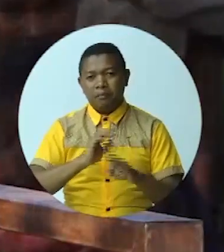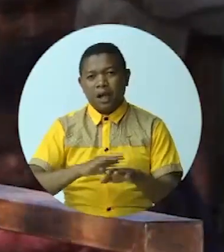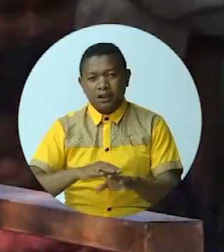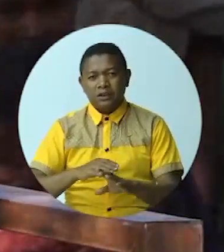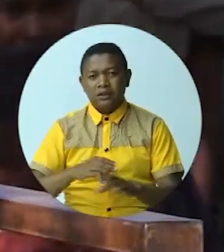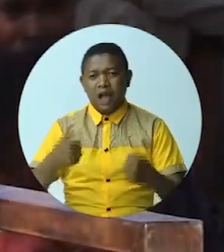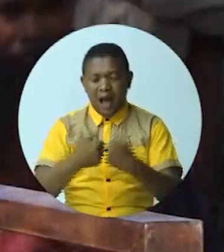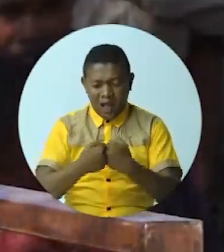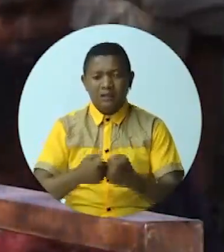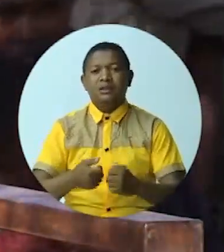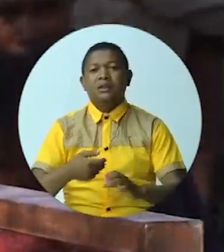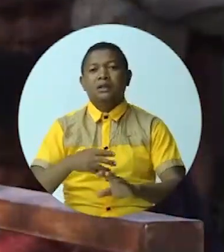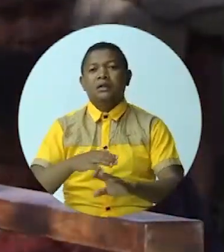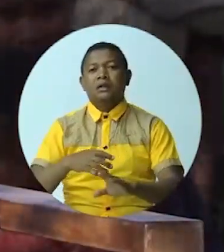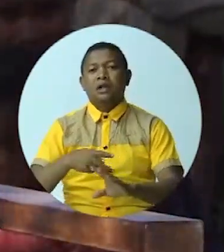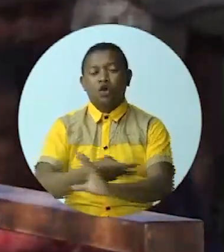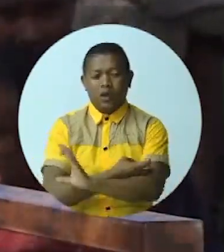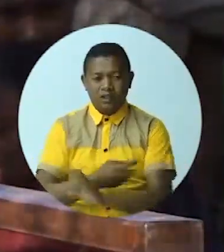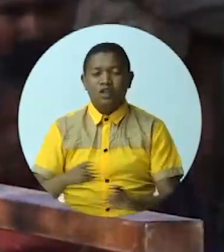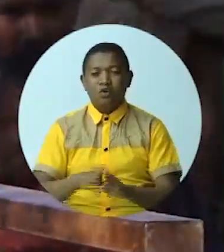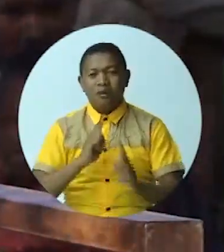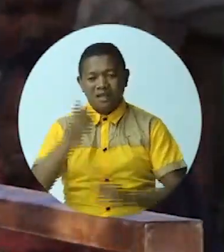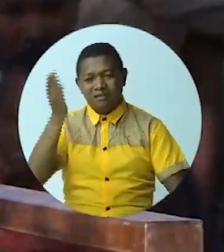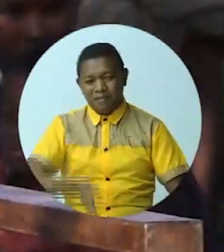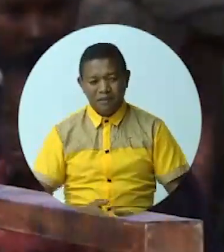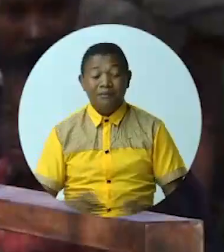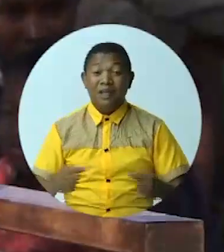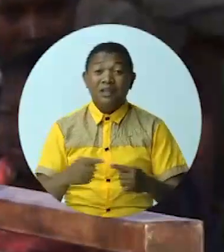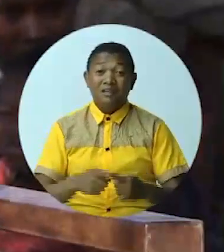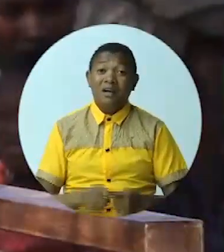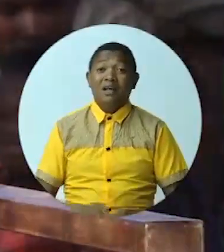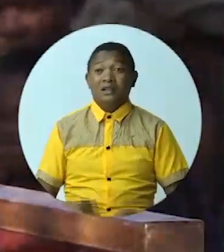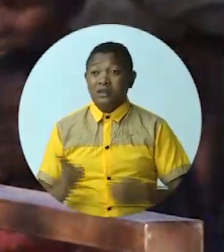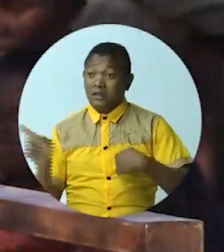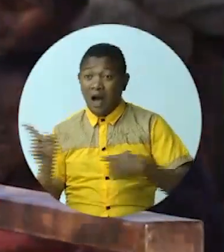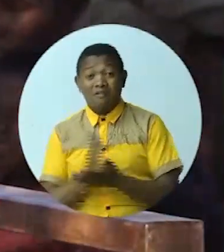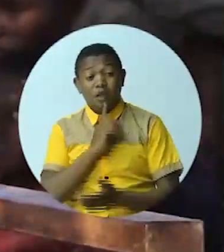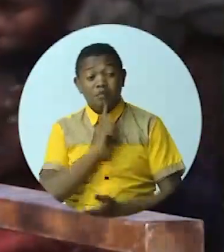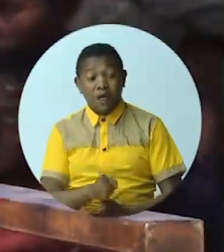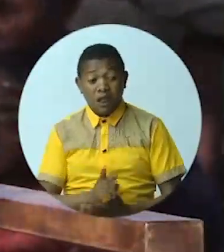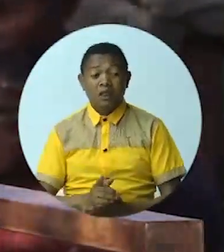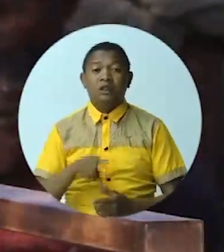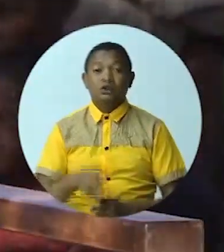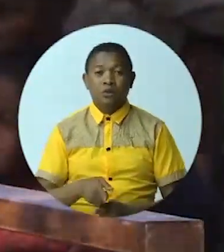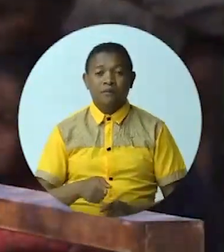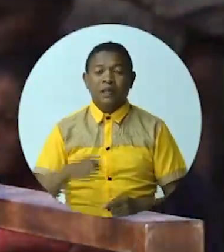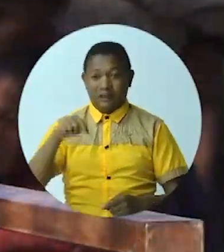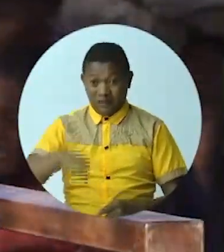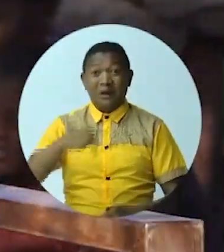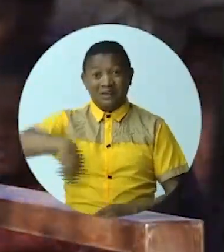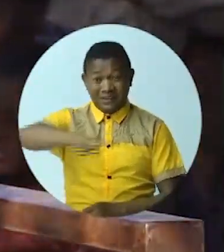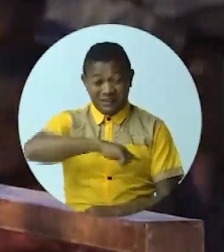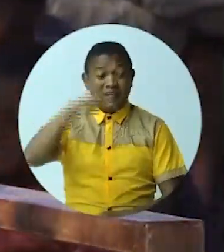fetretra fa ankoatrany fanambarako teo iresaka momba ny dian'ny flo taty amin'ny tapany atsimon'ny nosy